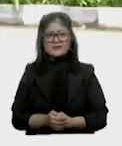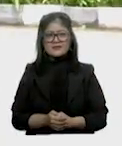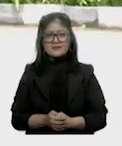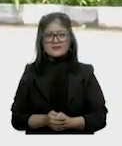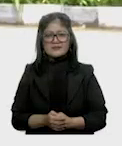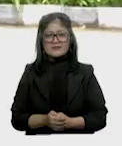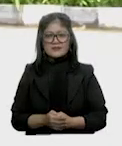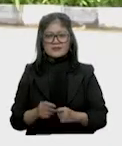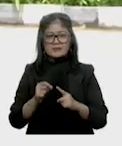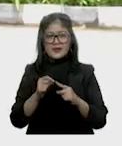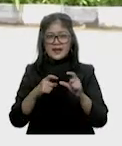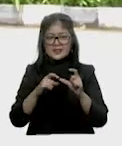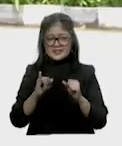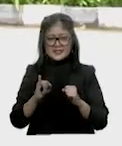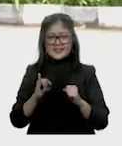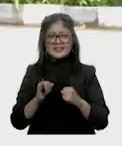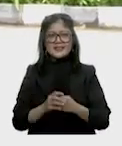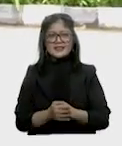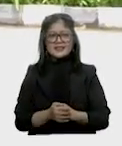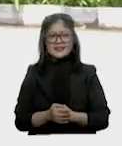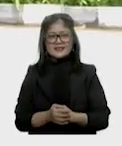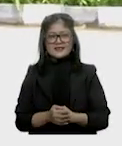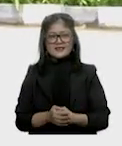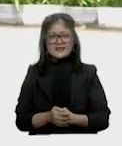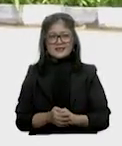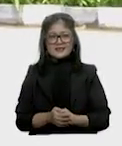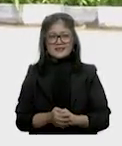PSI. PSI. Iya. Terus siapa lagi, Mas?